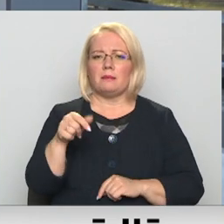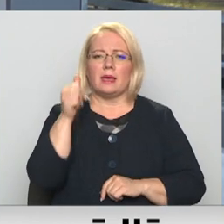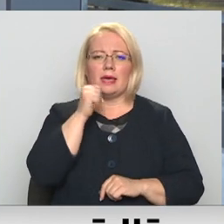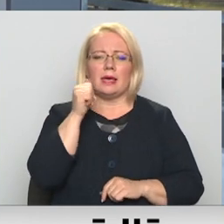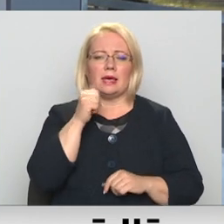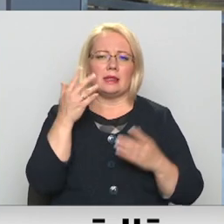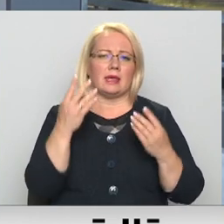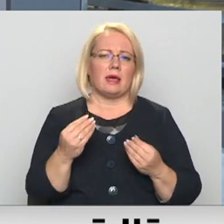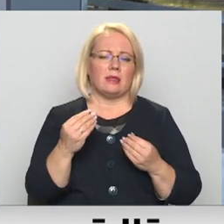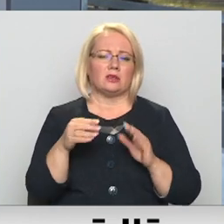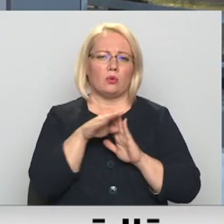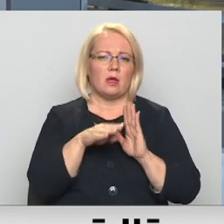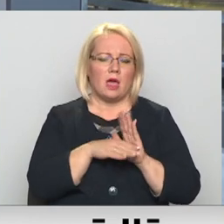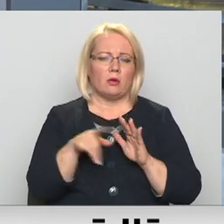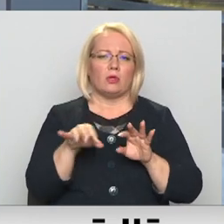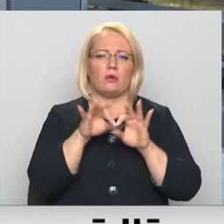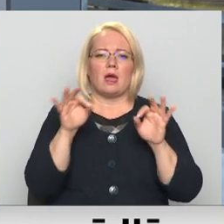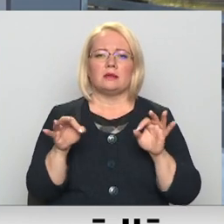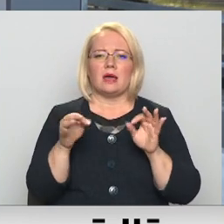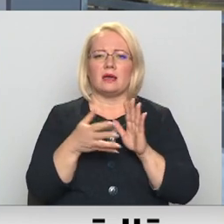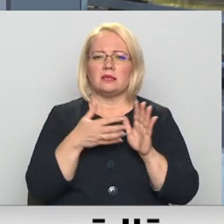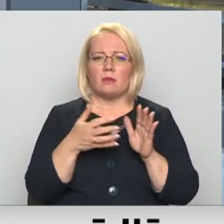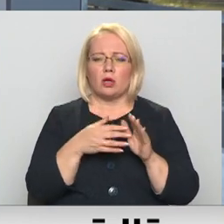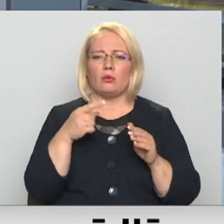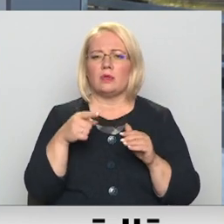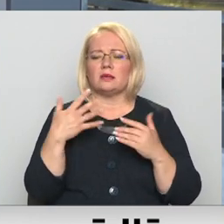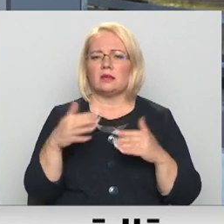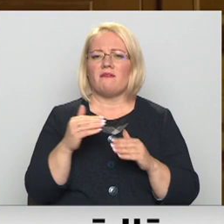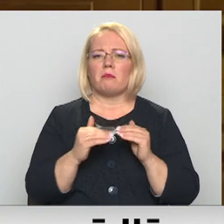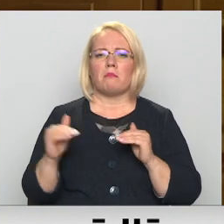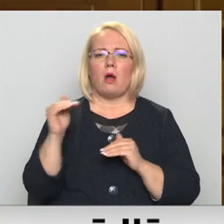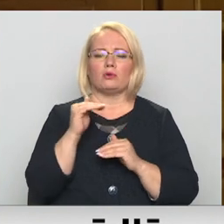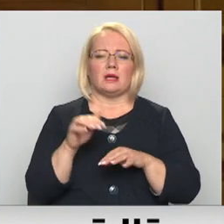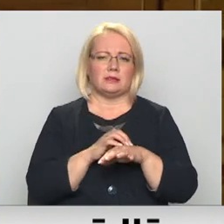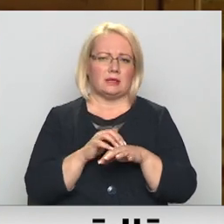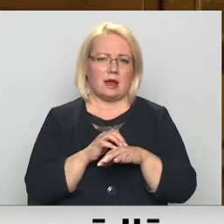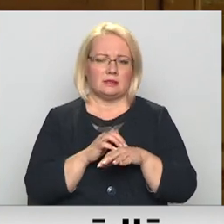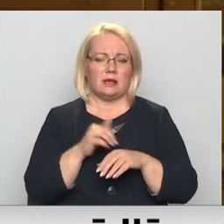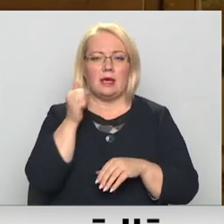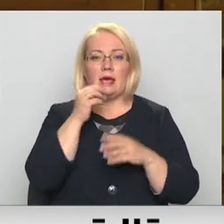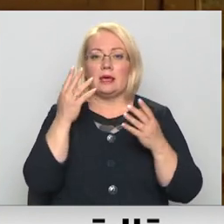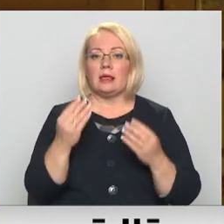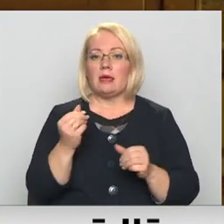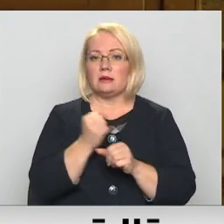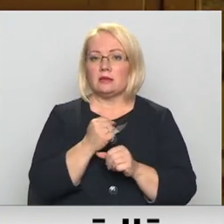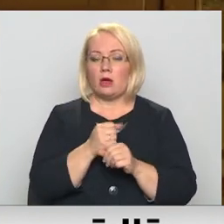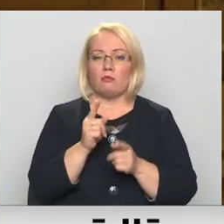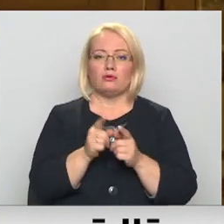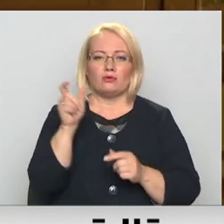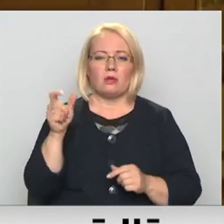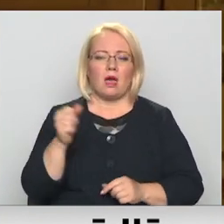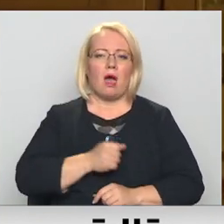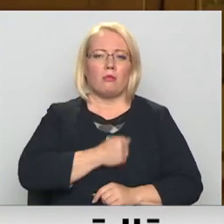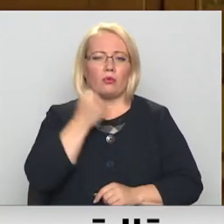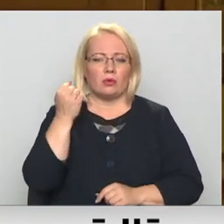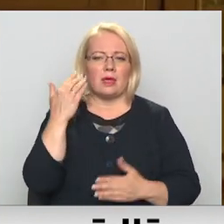ikdienas nosacījumus tās pielietot, līdz ar to tas jau ir paaugstināts stresa momenti. Ikdienas darbu skolotājiem apgrūtinot arī neziņu